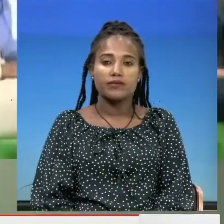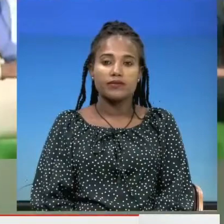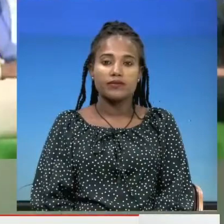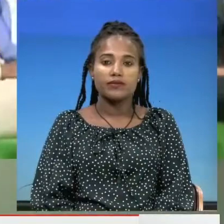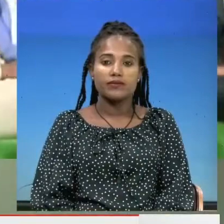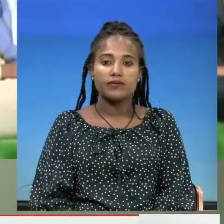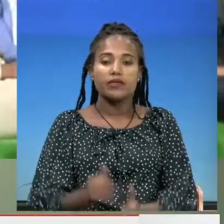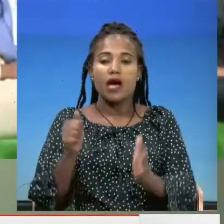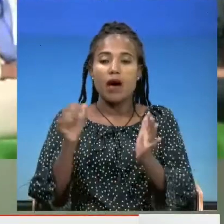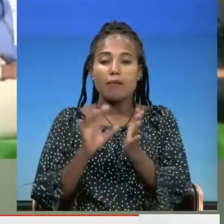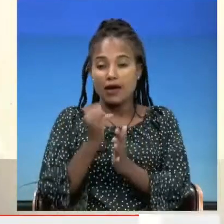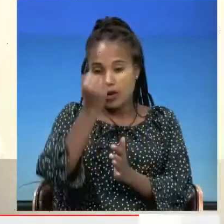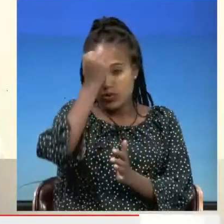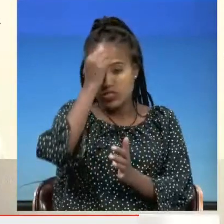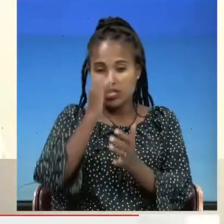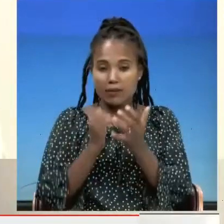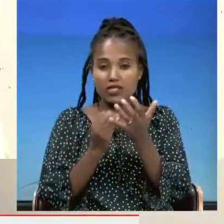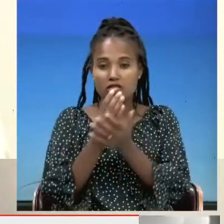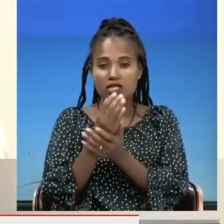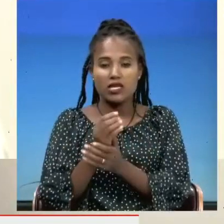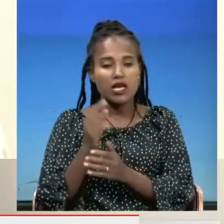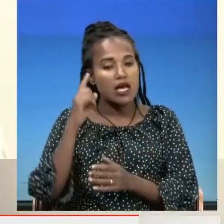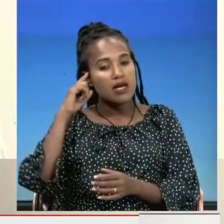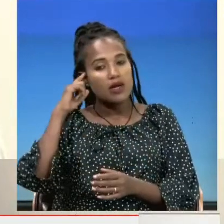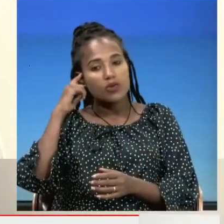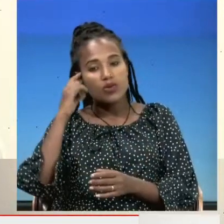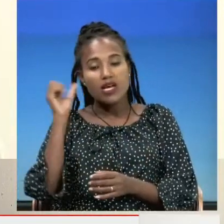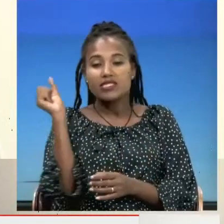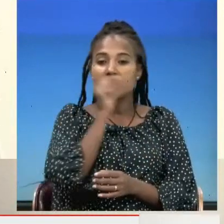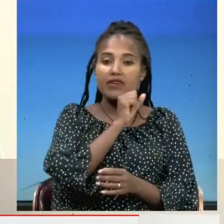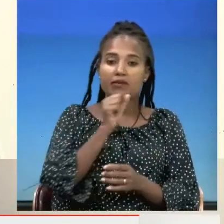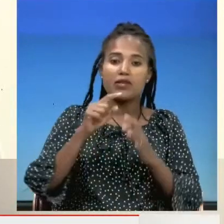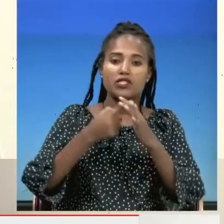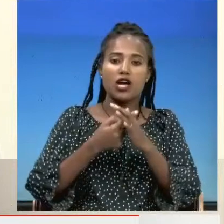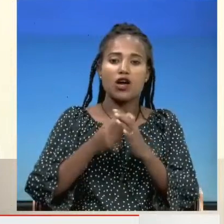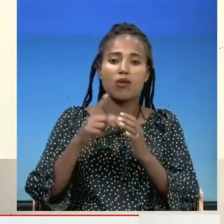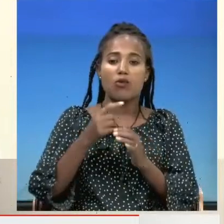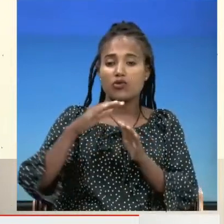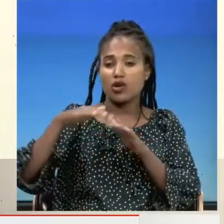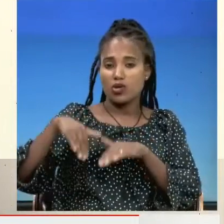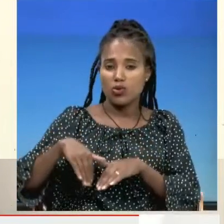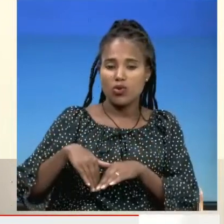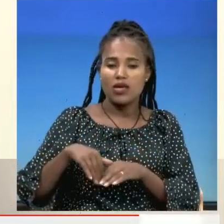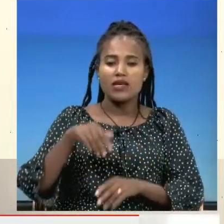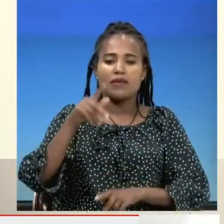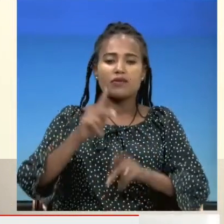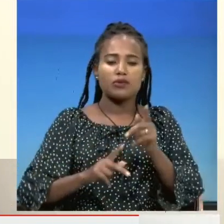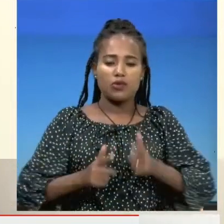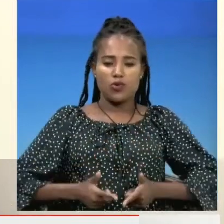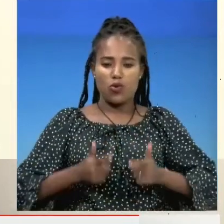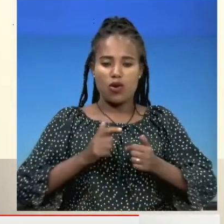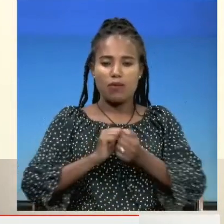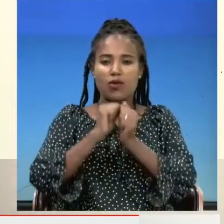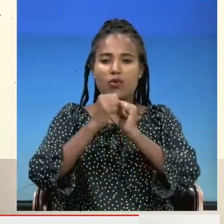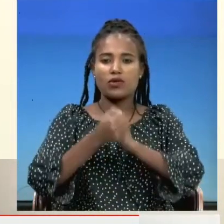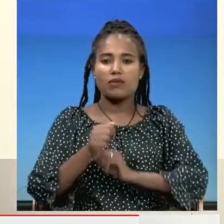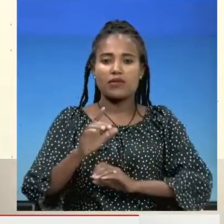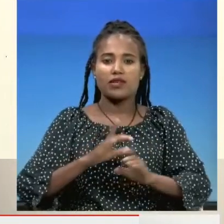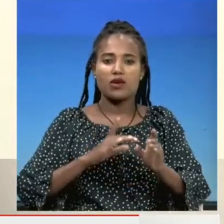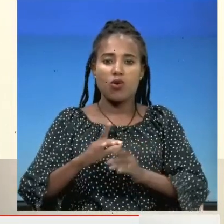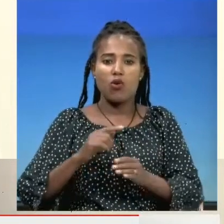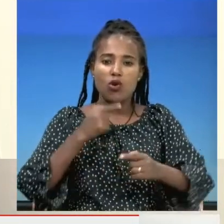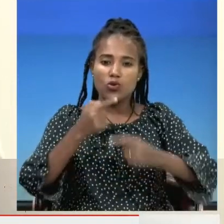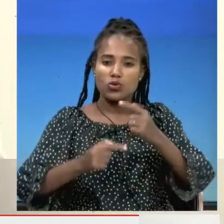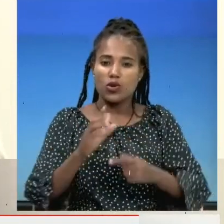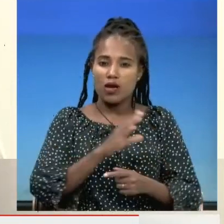አባይ ከቁጭት የመነጨ የቀረርቶና የዘፈን መነሻ ከመሆን አልፎ የህብረተሰቡን ኑሮ ለመለወጥ ለሚደረገው